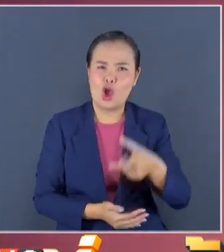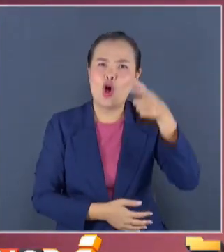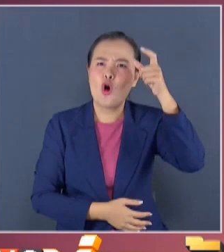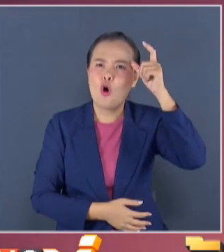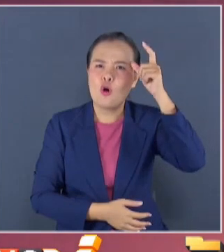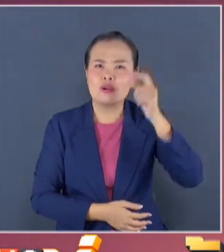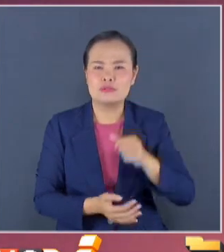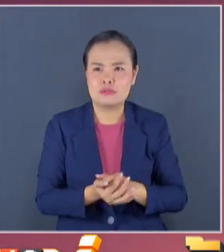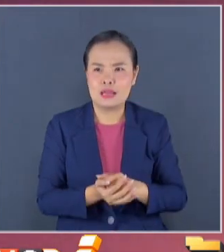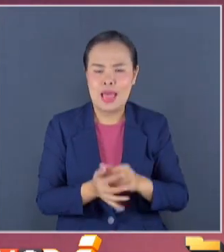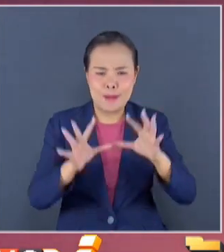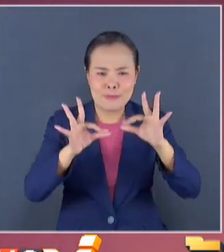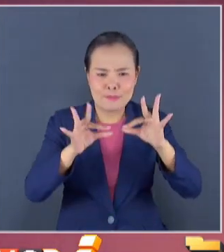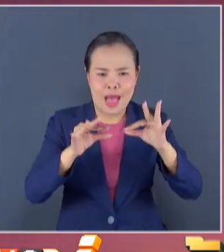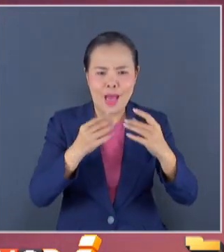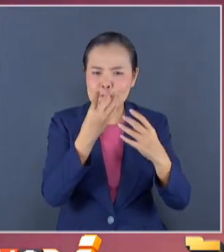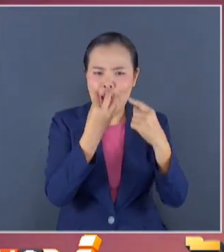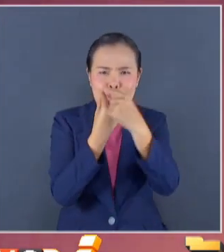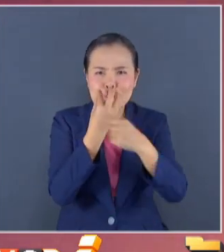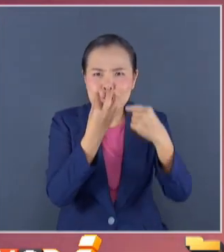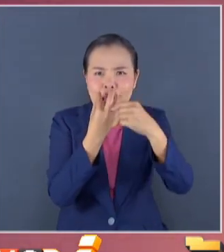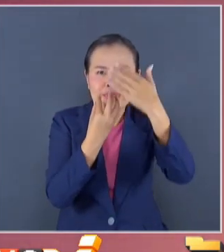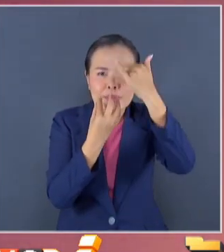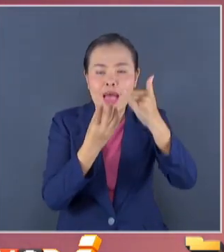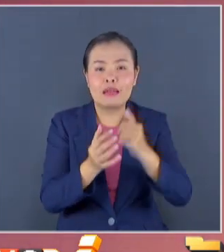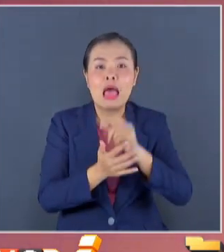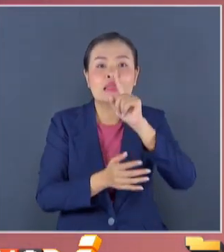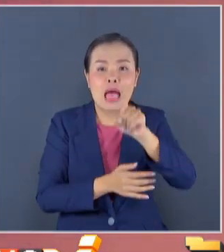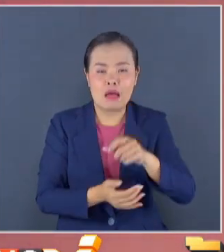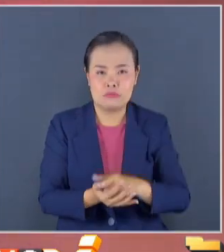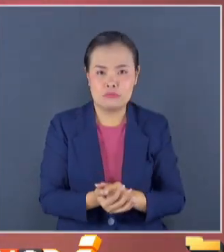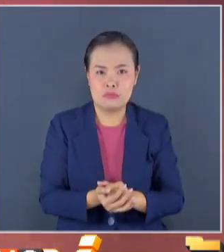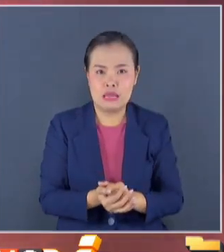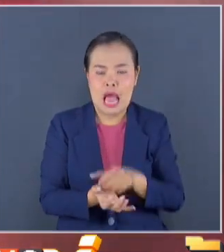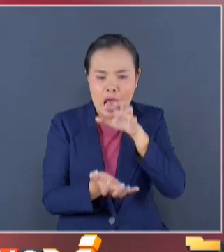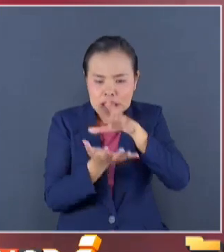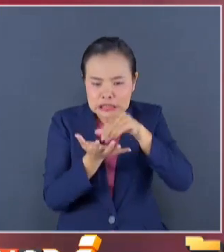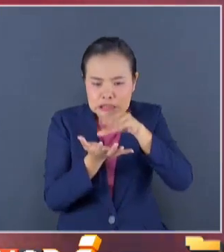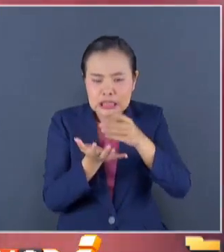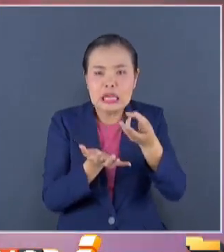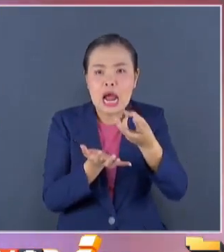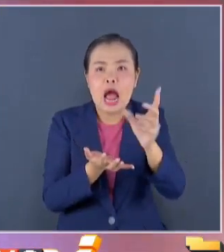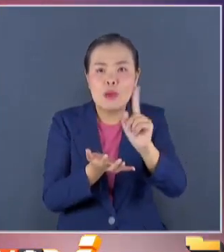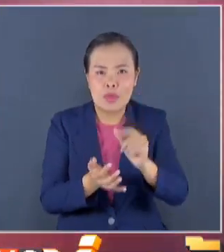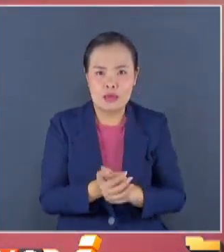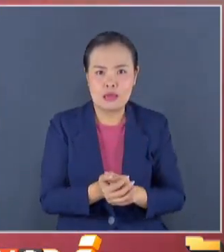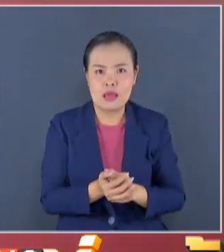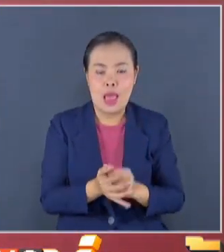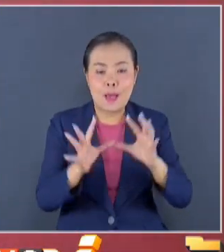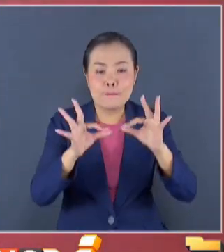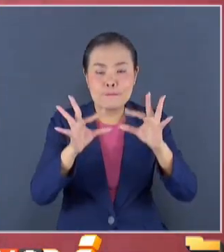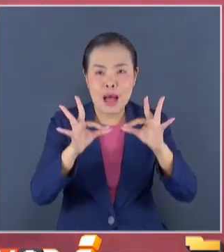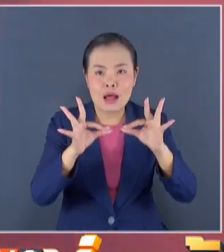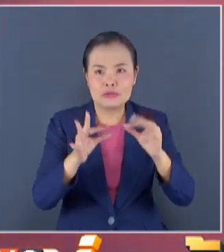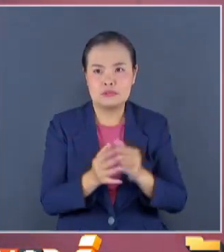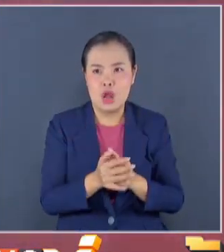ครูครับครูครับทำไมต้องเอาสก็อตเทปมาพันปากน้องหมาไว้แล้วเด็กก็ถามว่าคุณครูแล้วอย่างนี้น้องหมาจะกินข้าวยังไงคุณครูบอกว่าที่ต้องพันเทปเอาไว้เพราะว่